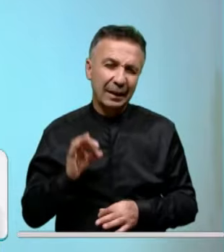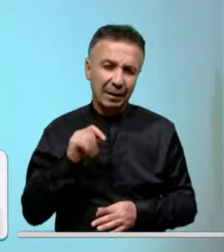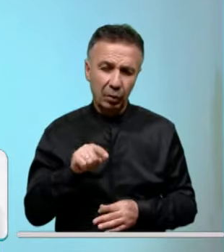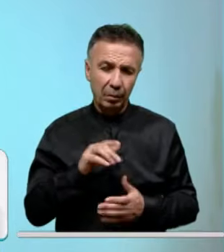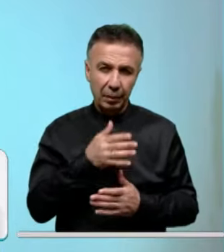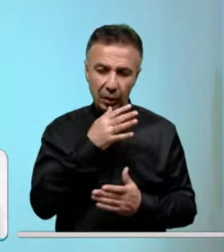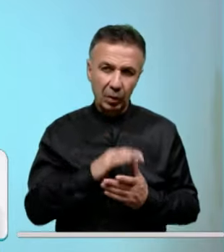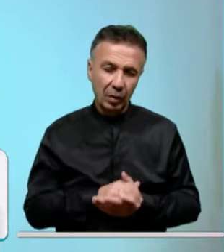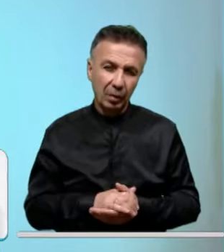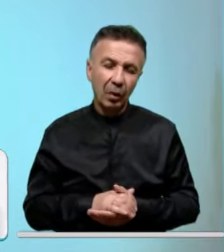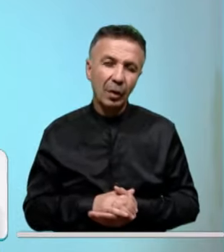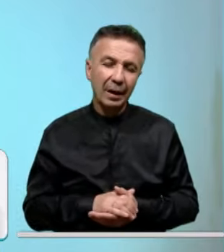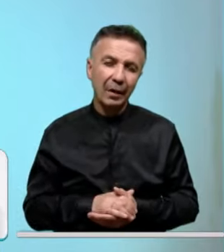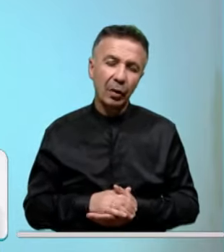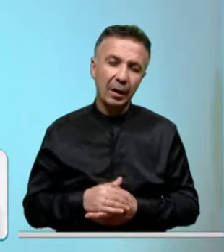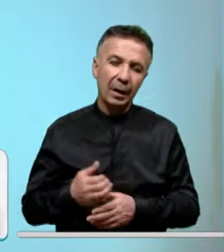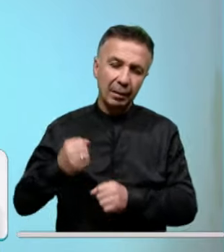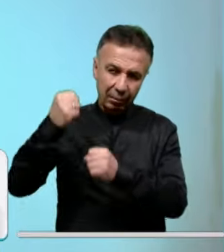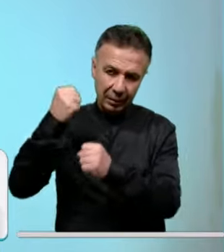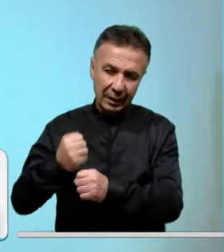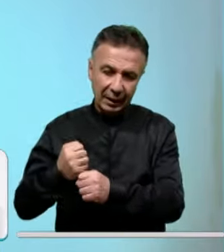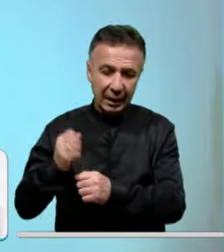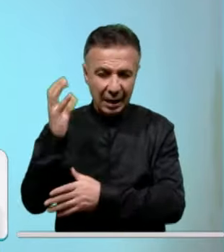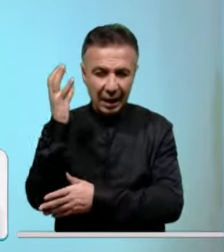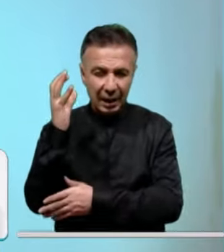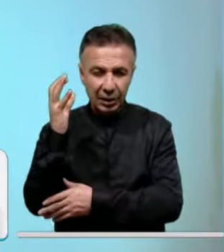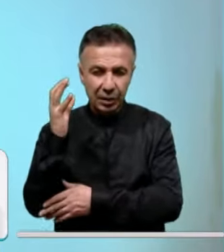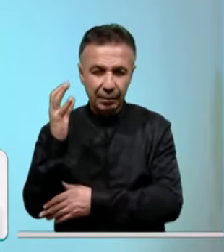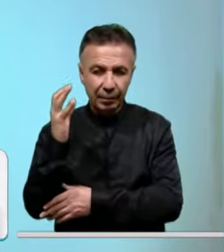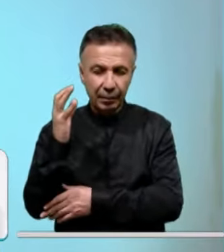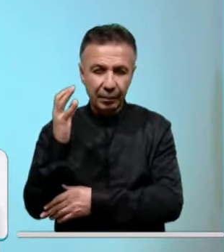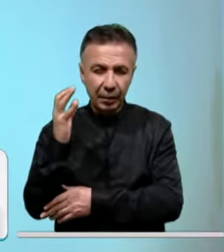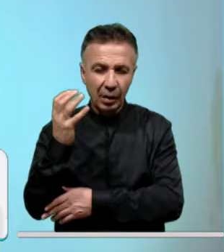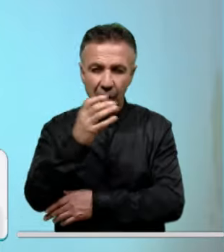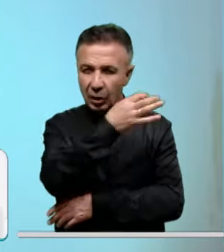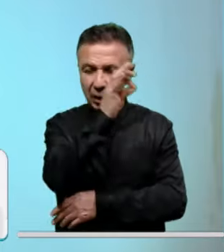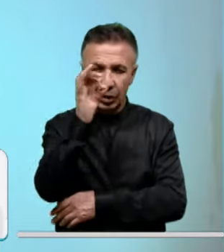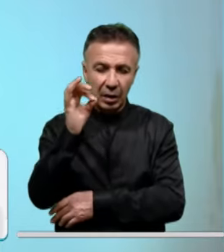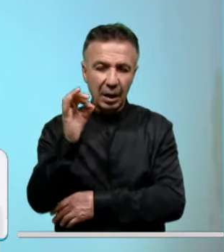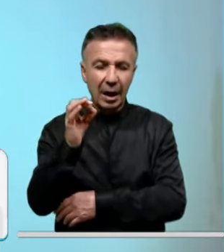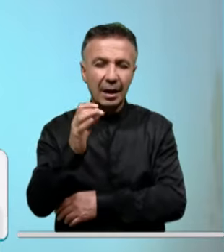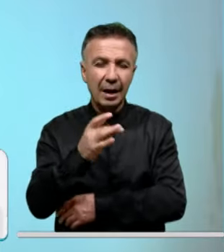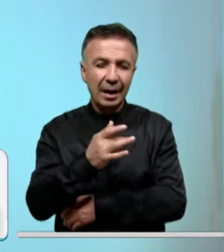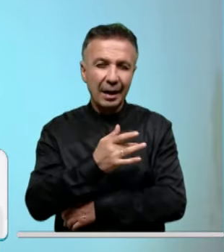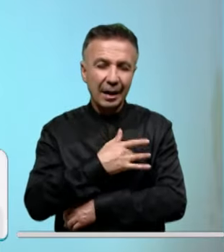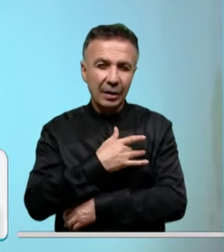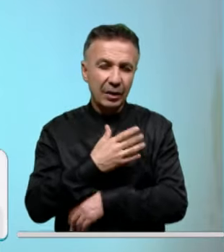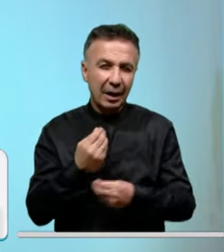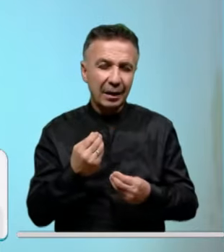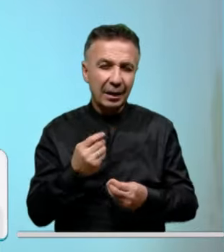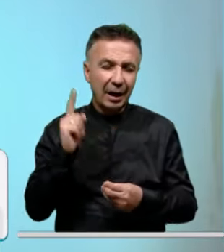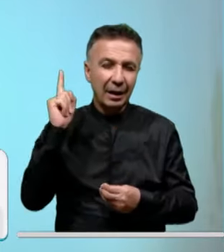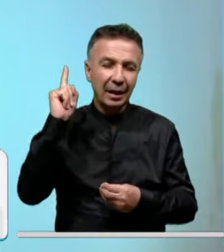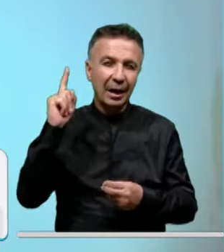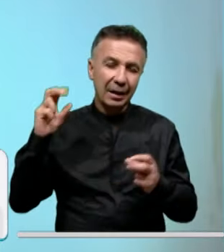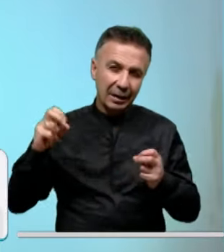biliyor. Oraya dikilen ağaç, oradaki yeşillik, her bir canlı kendi lisanıyla Cenab-ı Hakk'ı